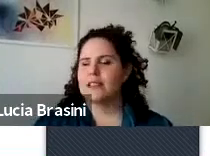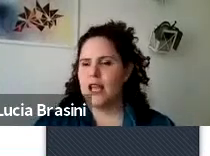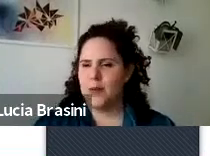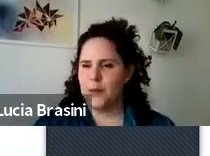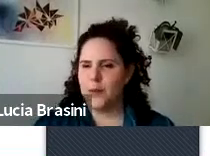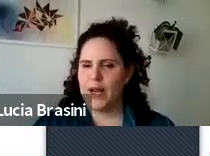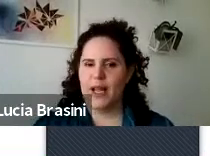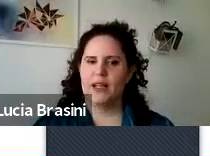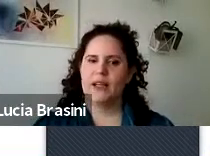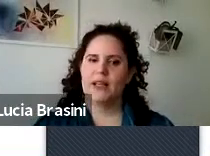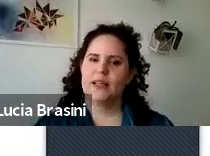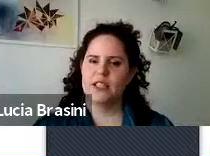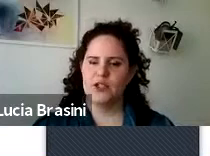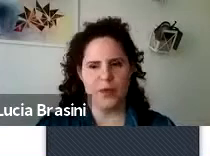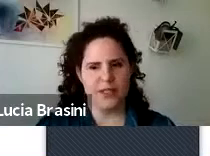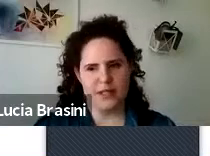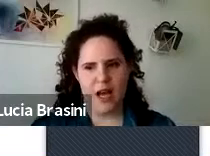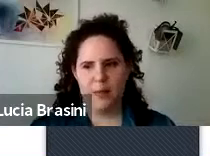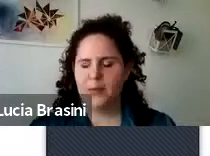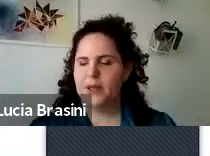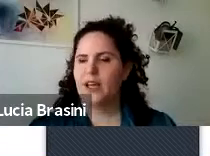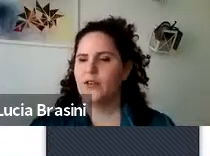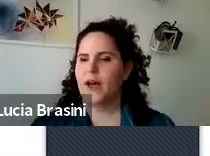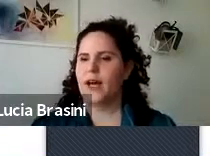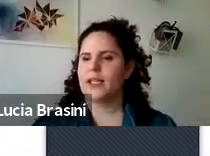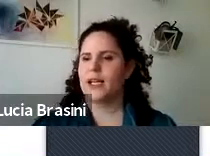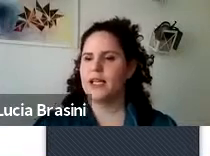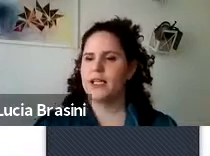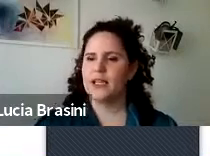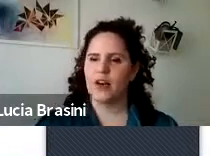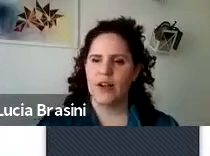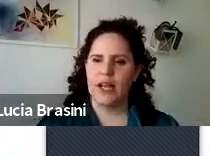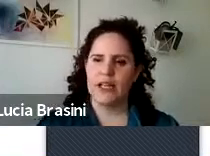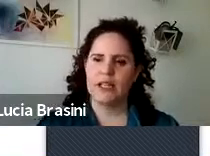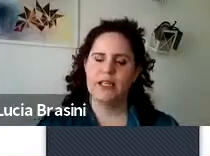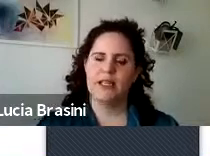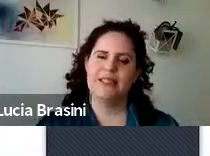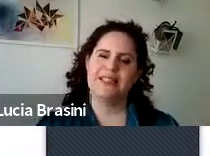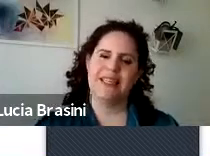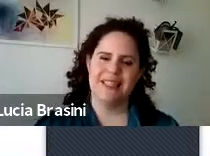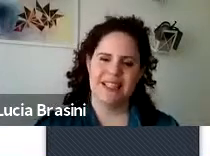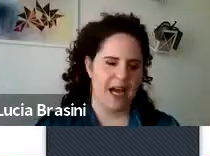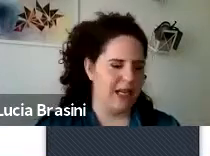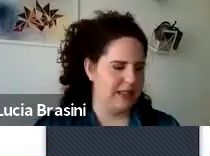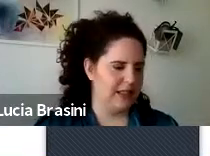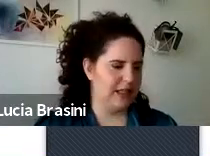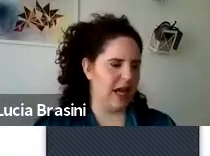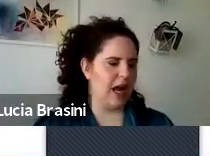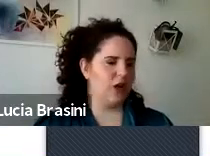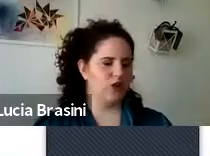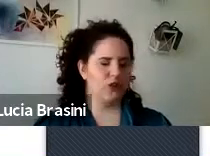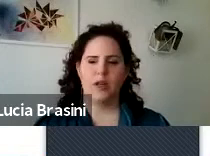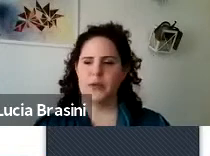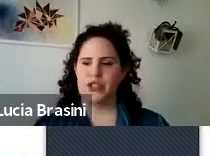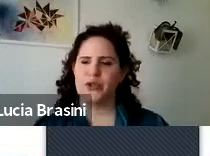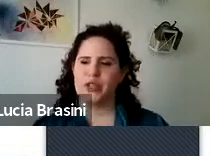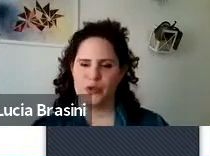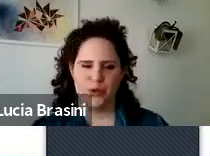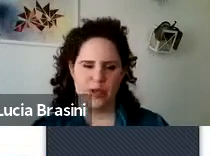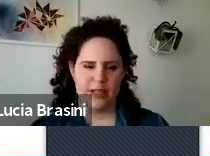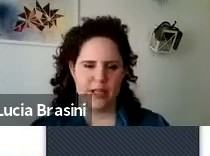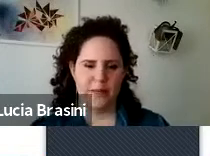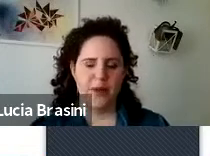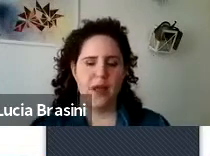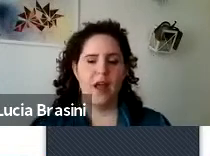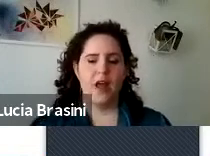Non è sempre indispensabile fare degli interventi dedicati alle sole